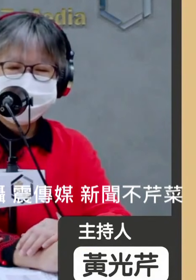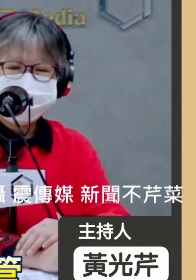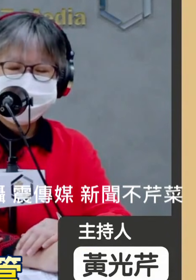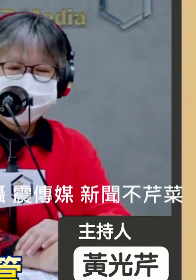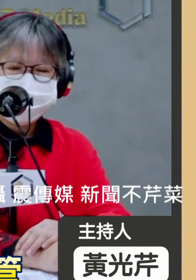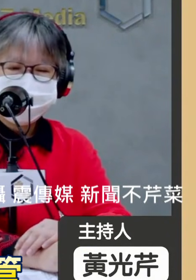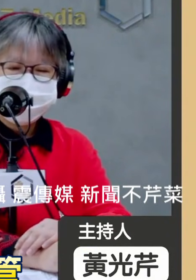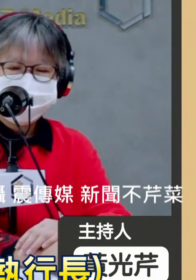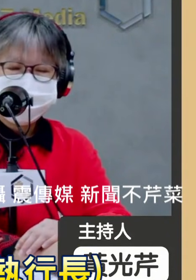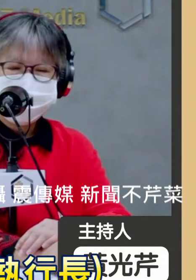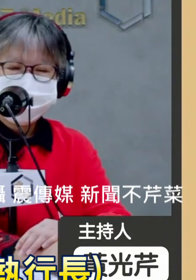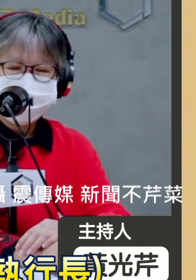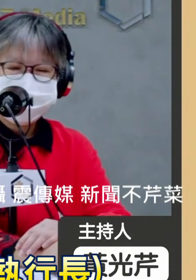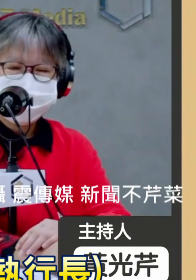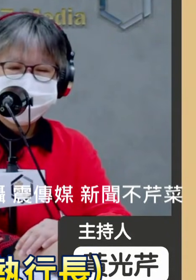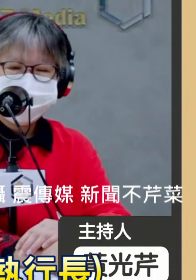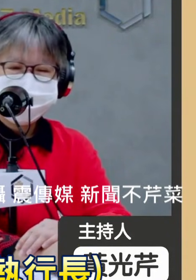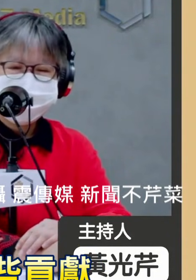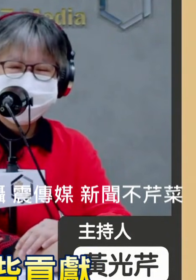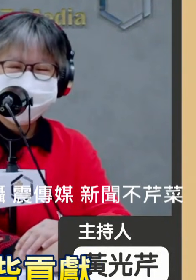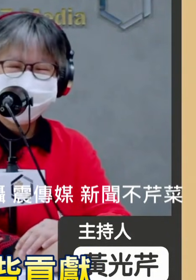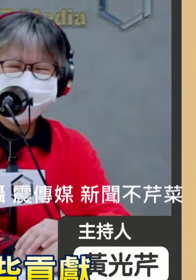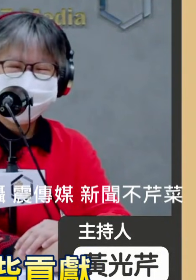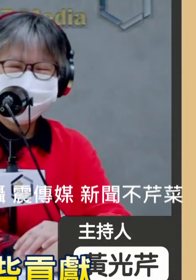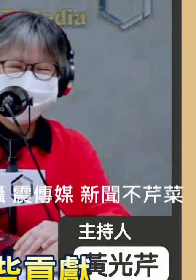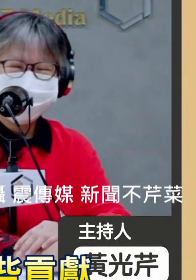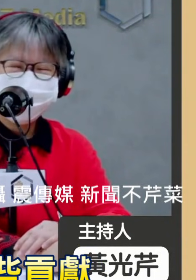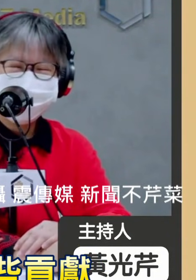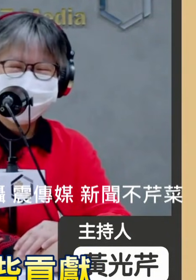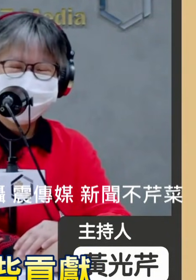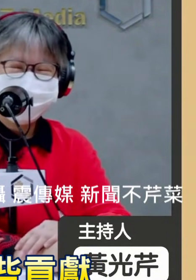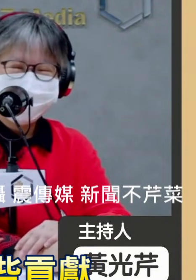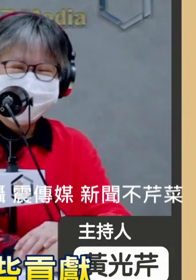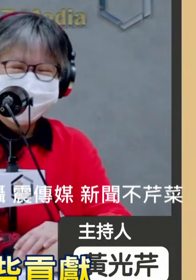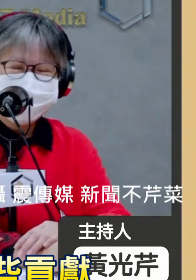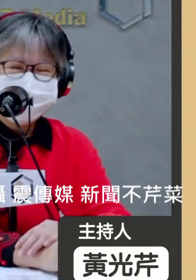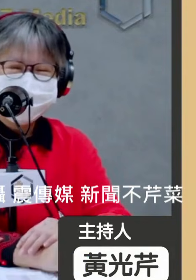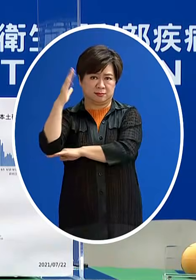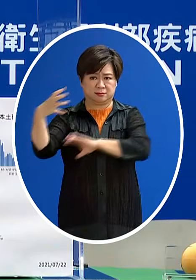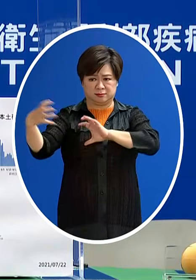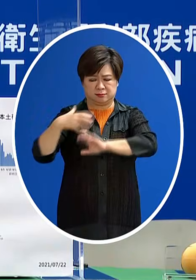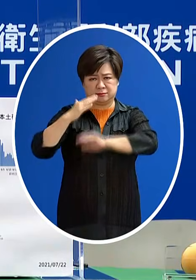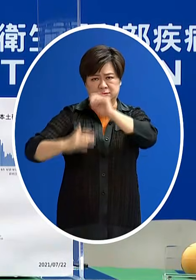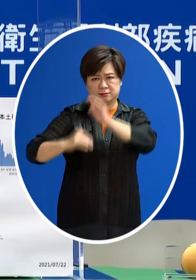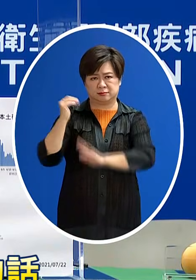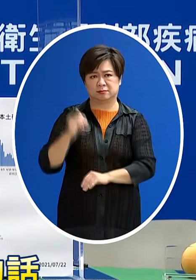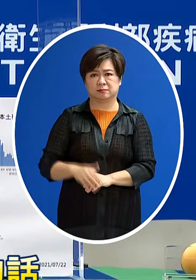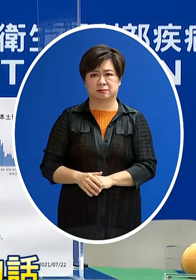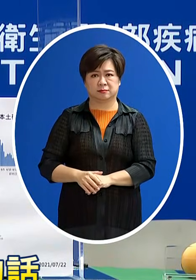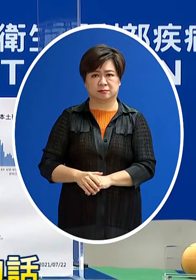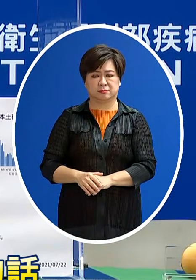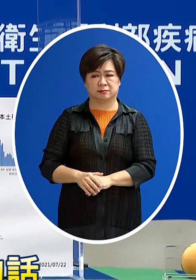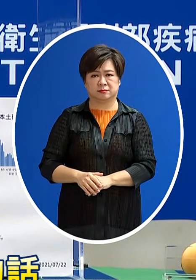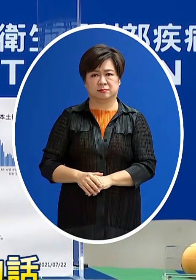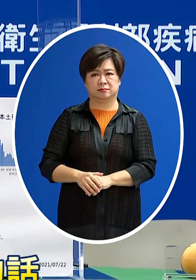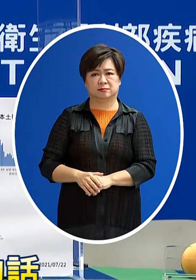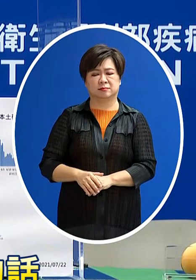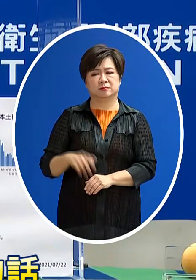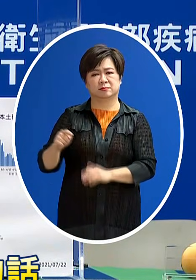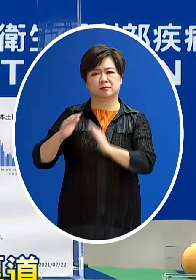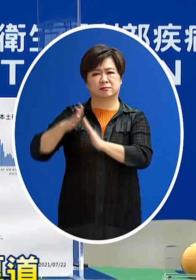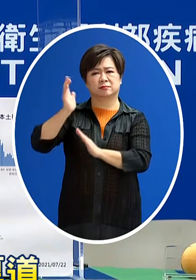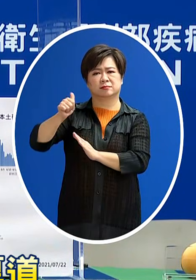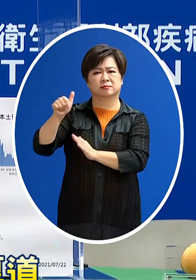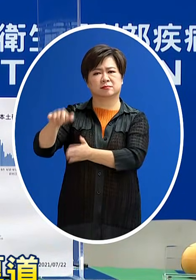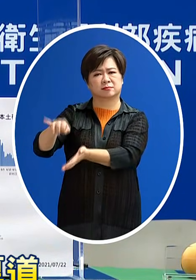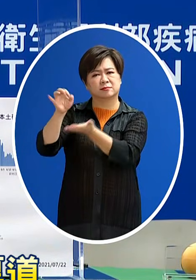人家怎么接管？你去访问王必胜，请他说说他对北农有哪些贡献，让他自己讲啊。 那如果针对一个人讲这样子的话，那我